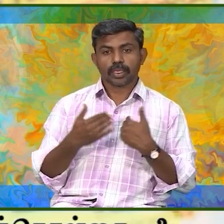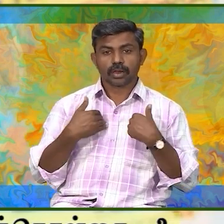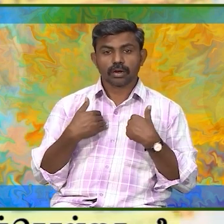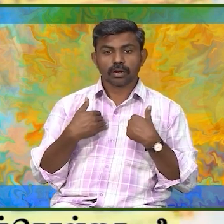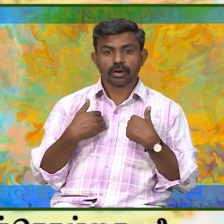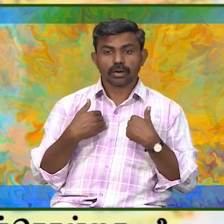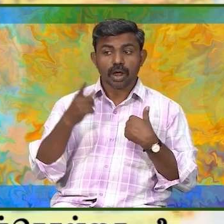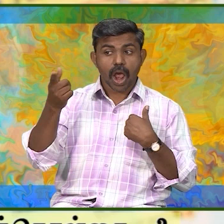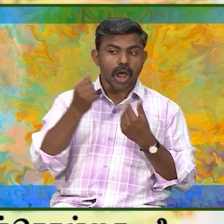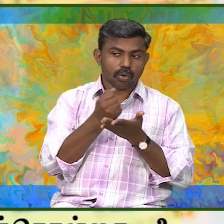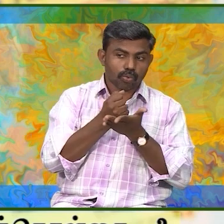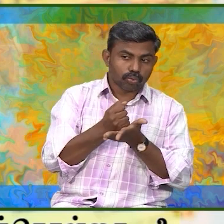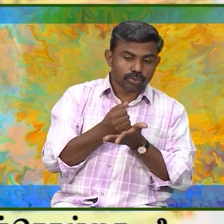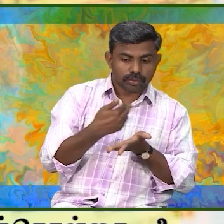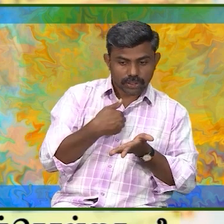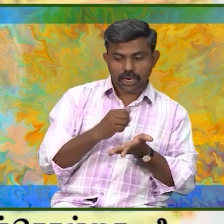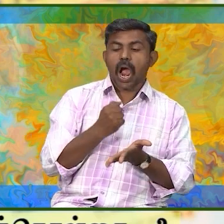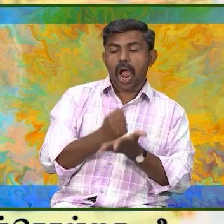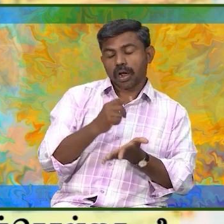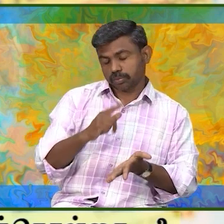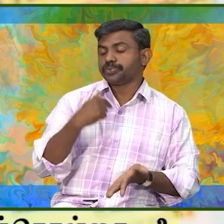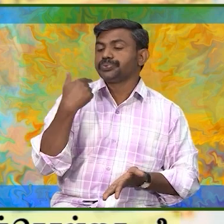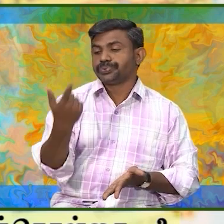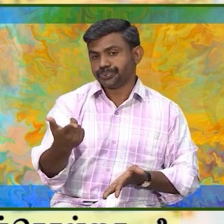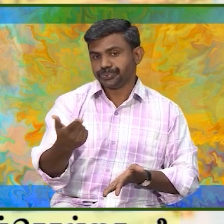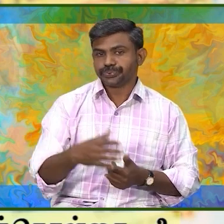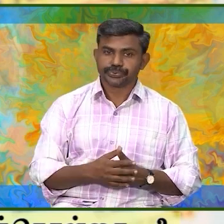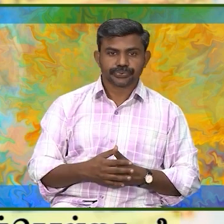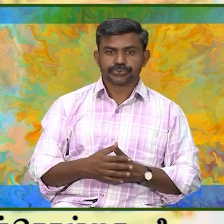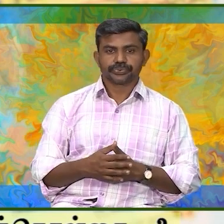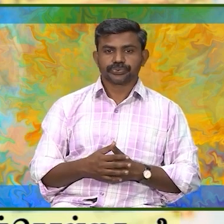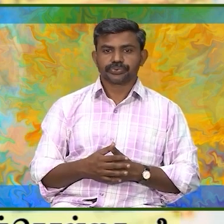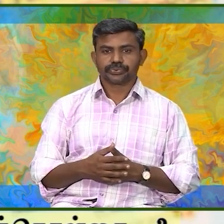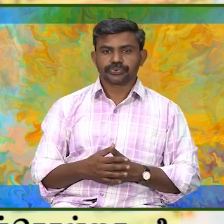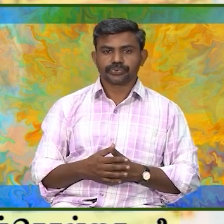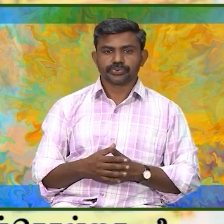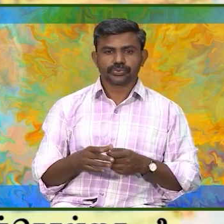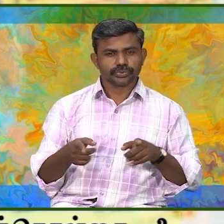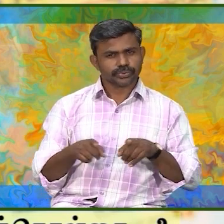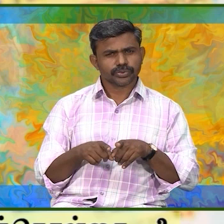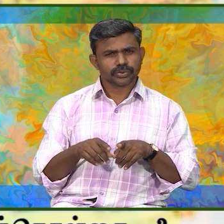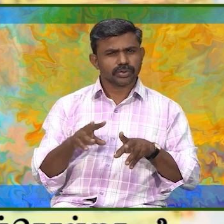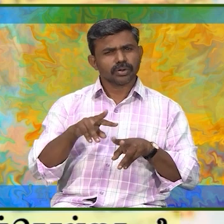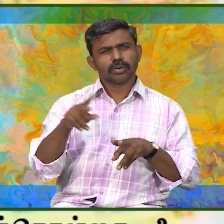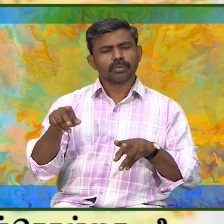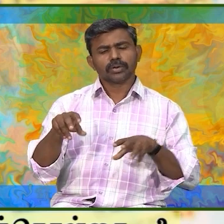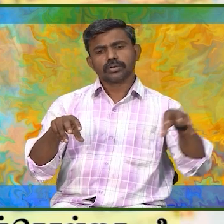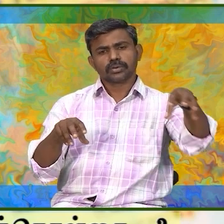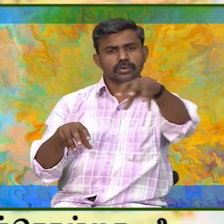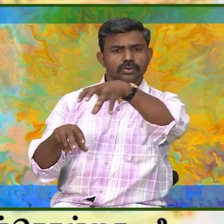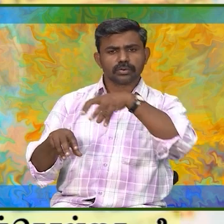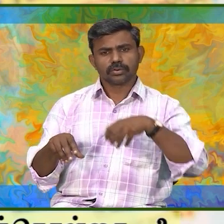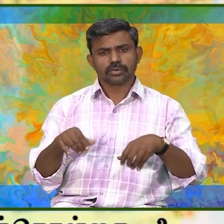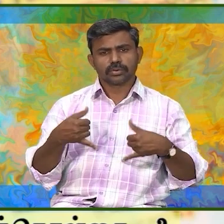ஆனால் அவங்க உதவின்னு கேட்டால் கண்டிப்பாக இந்தியா முதல் ஆளாக போய் அங்கே நிற்கும். அப்படி பல பக்கத்து அண்டை